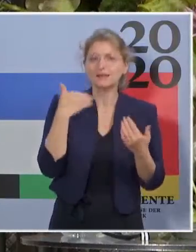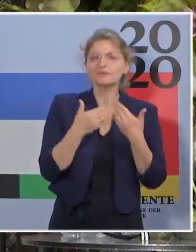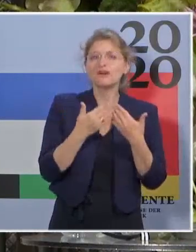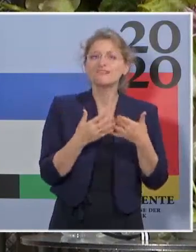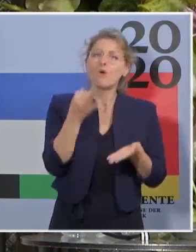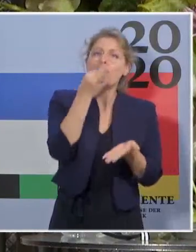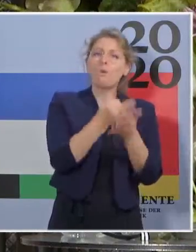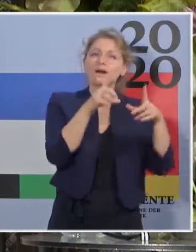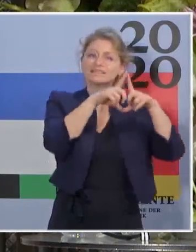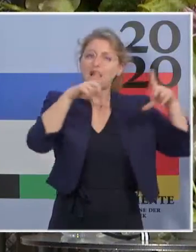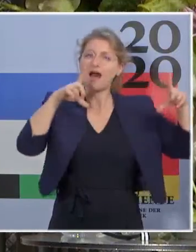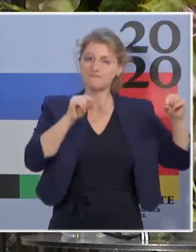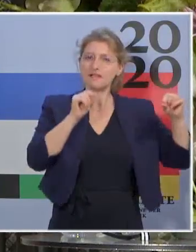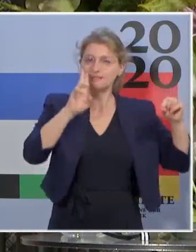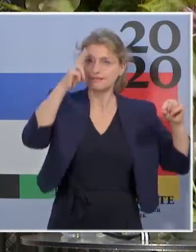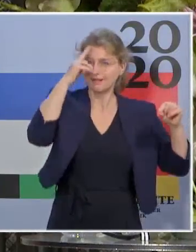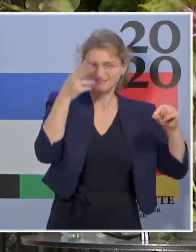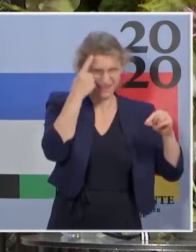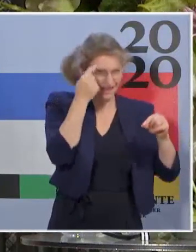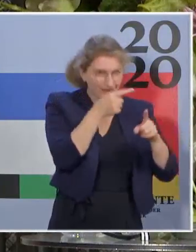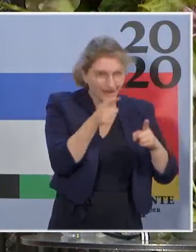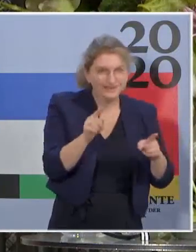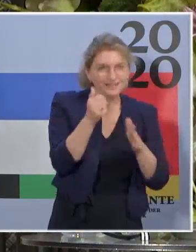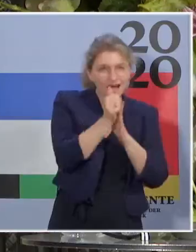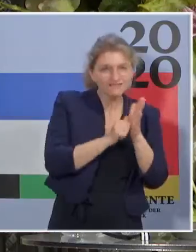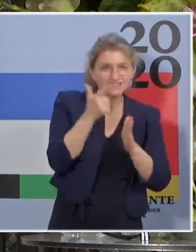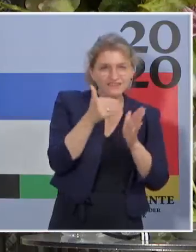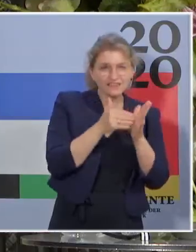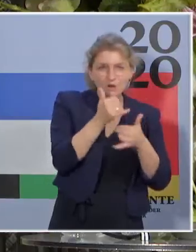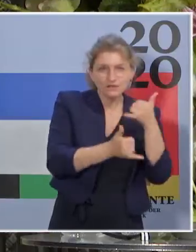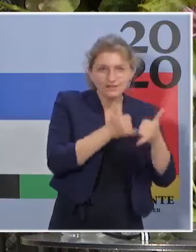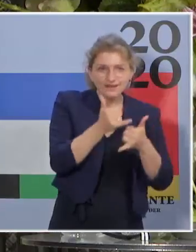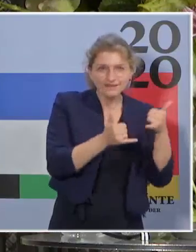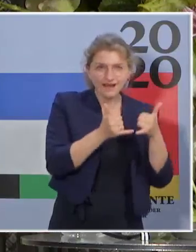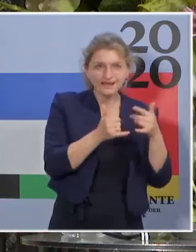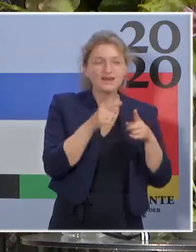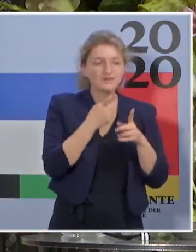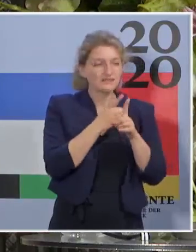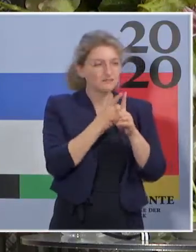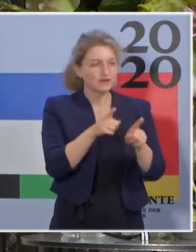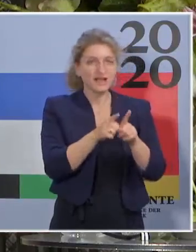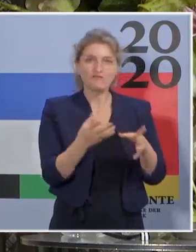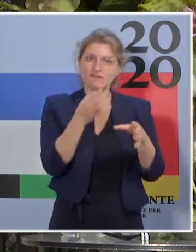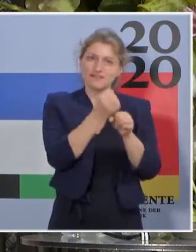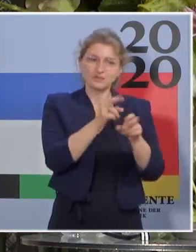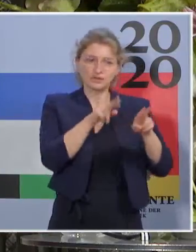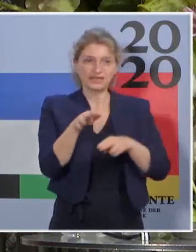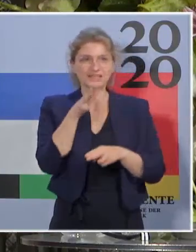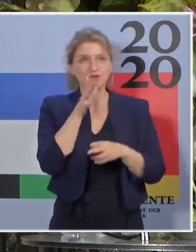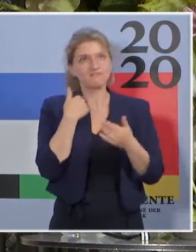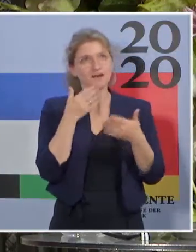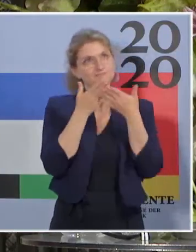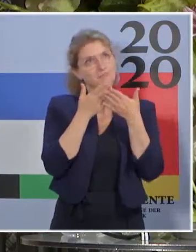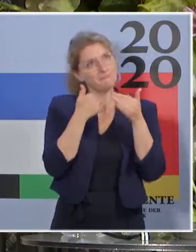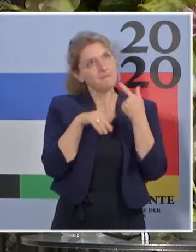Ortstafelerkenntnisse, wenn Sie sich noch erinnern, Anfang der 2000er Jahre und folgende, wo sich der Verfassungsgerichtshof geöffnet hat, eine